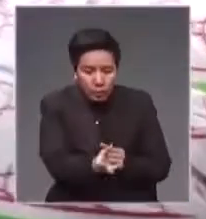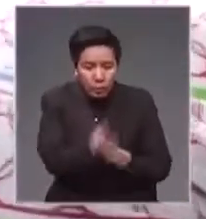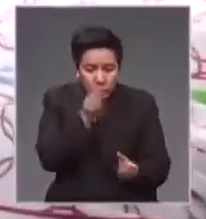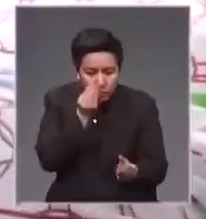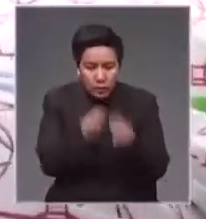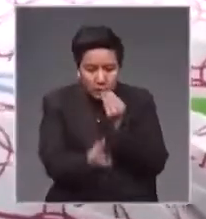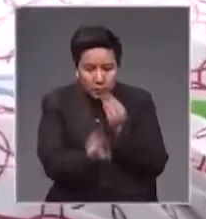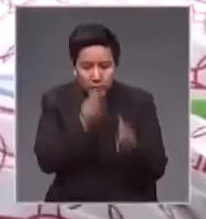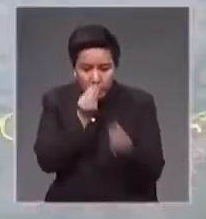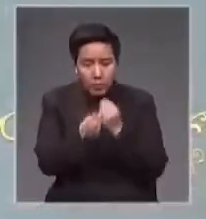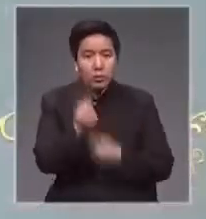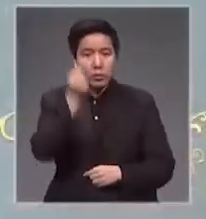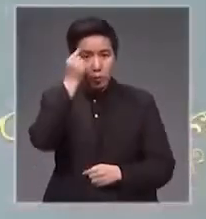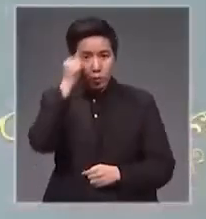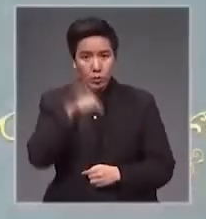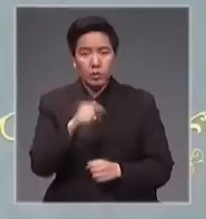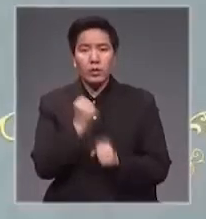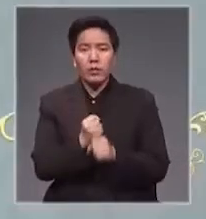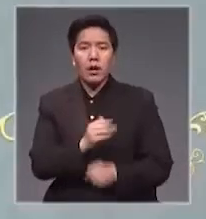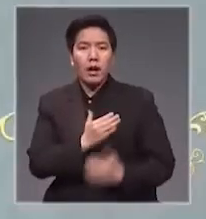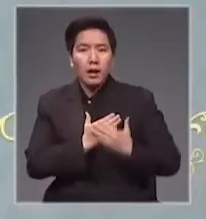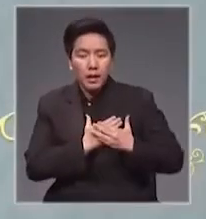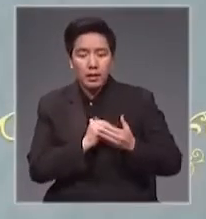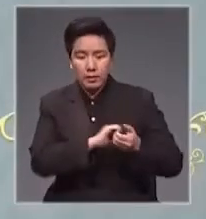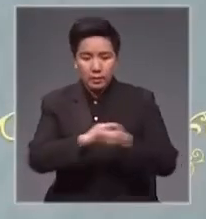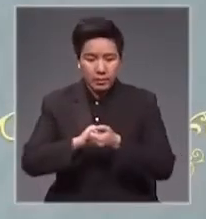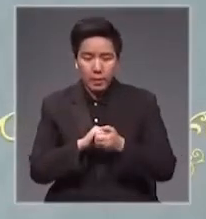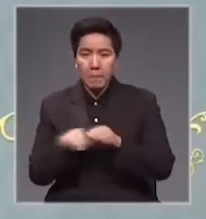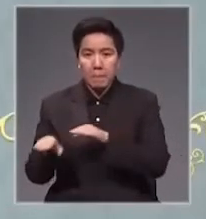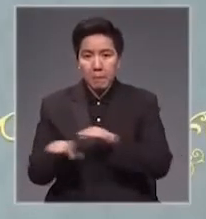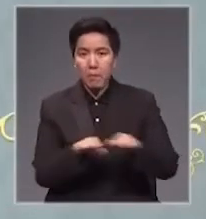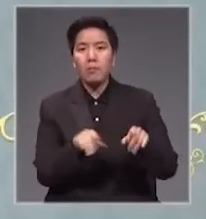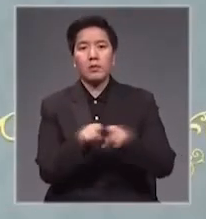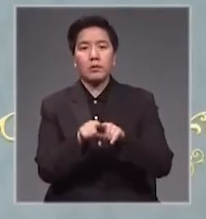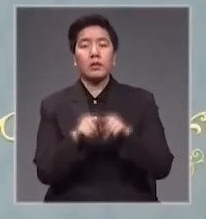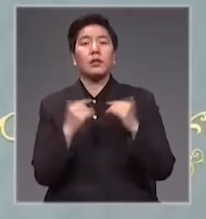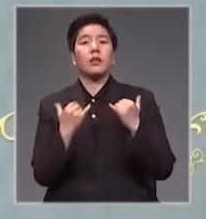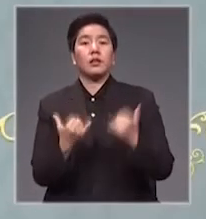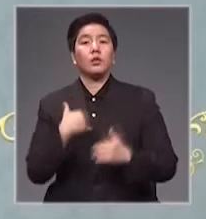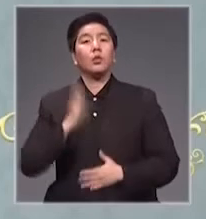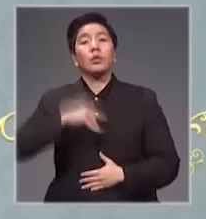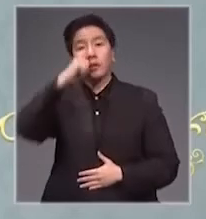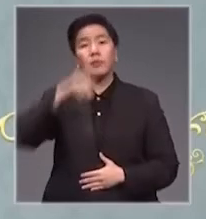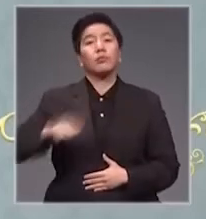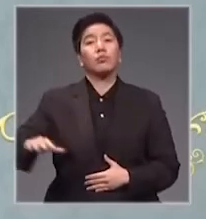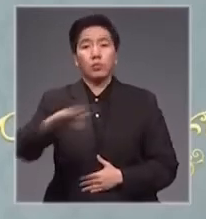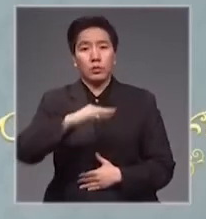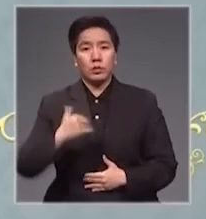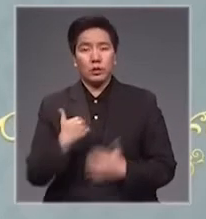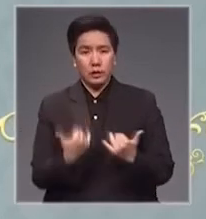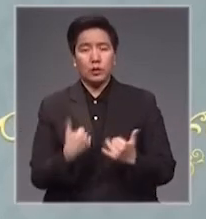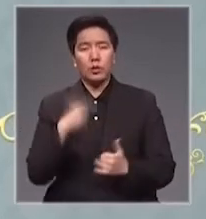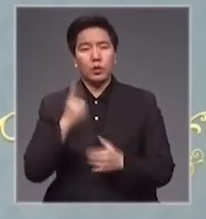กันให้ได้ให้เกิดความรักความสามัคคีไปได้ด้วยกันด้วยนะครับพี่น้องประชาชนที่รักครับวันนี้พวกเราคงต้